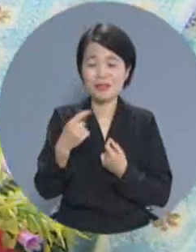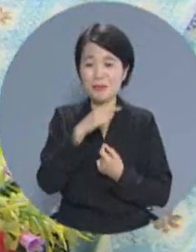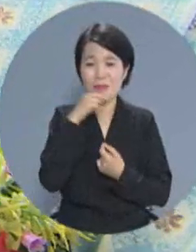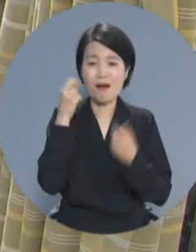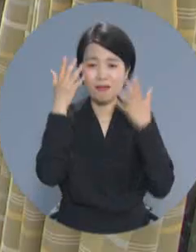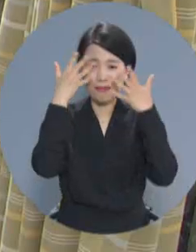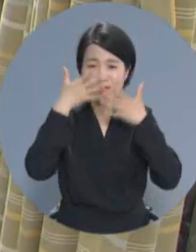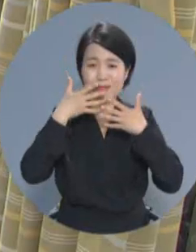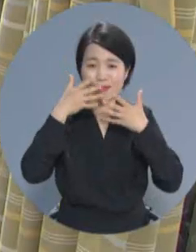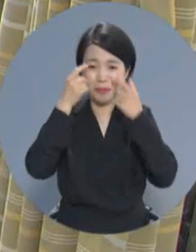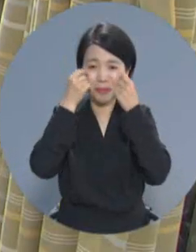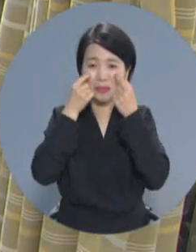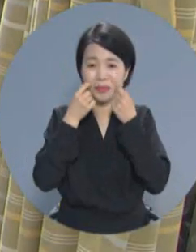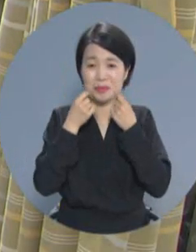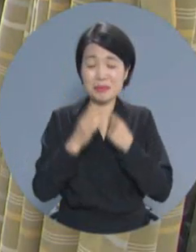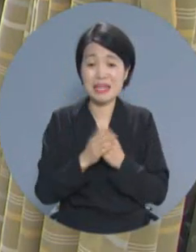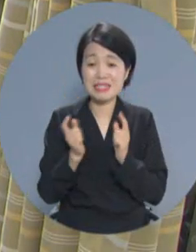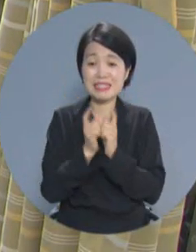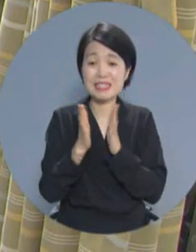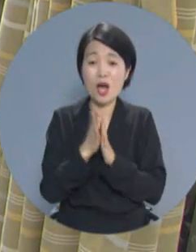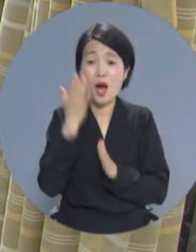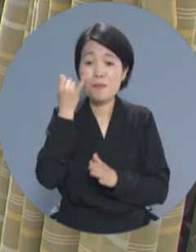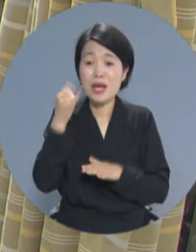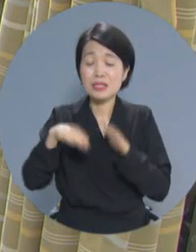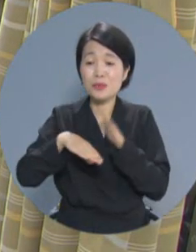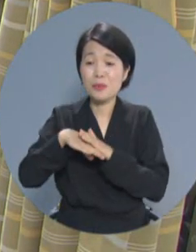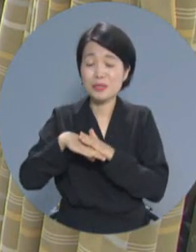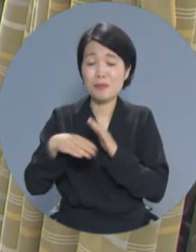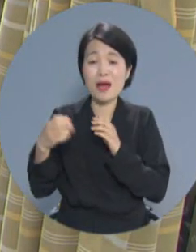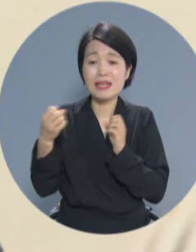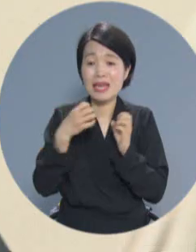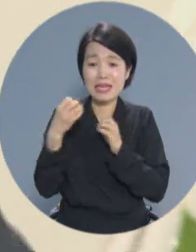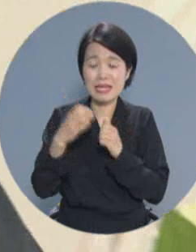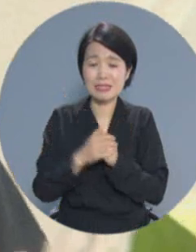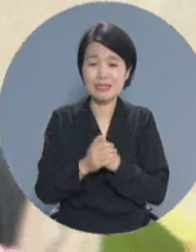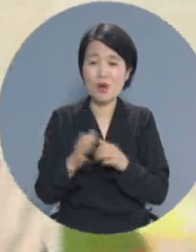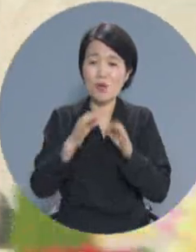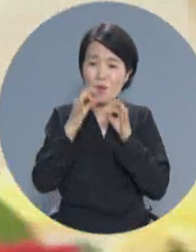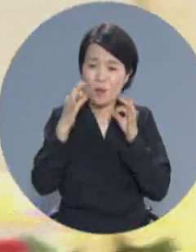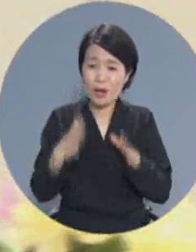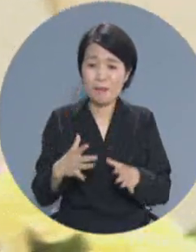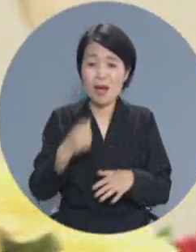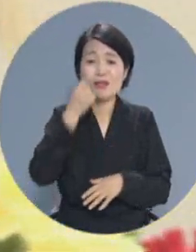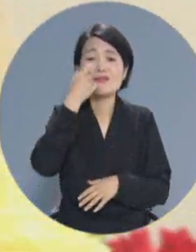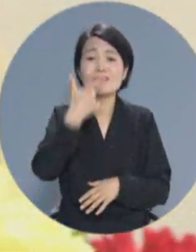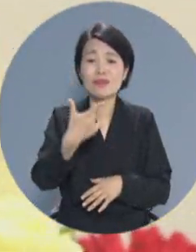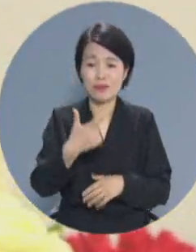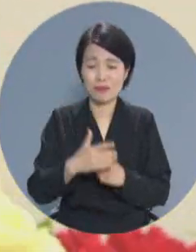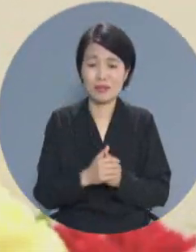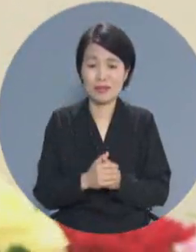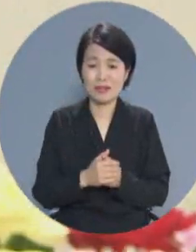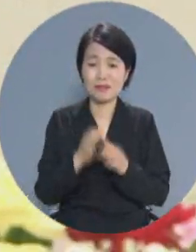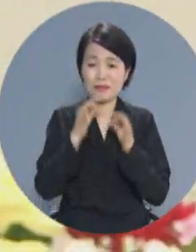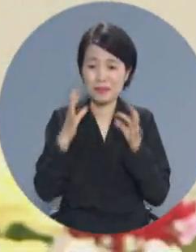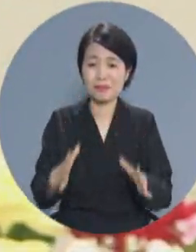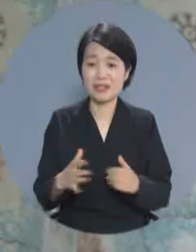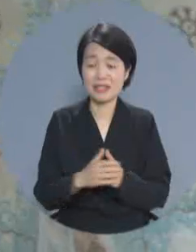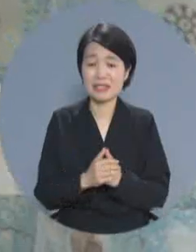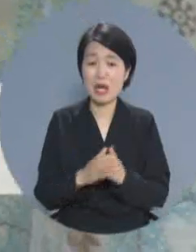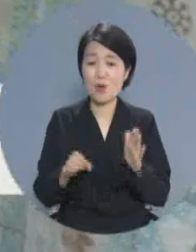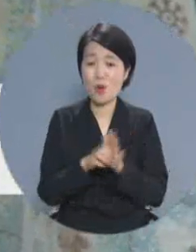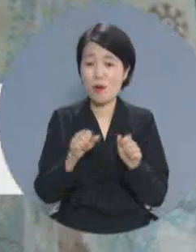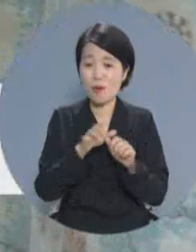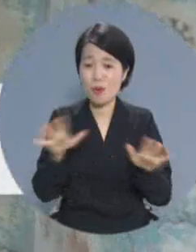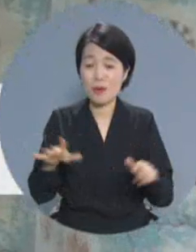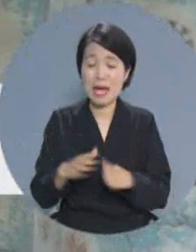붉어집니다. 직접 어머니 손을 붙잡고 이야기를 나눈 지 벌써 6개월이 넘었습니다. 코로나19 확산으로